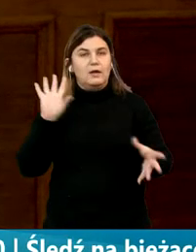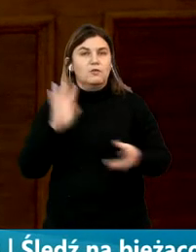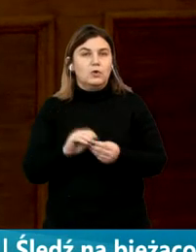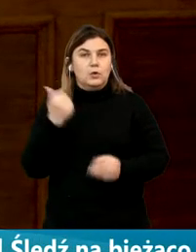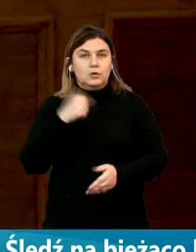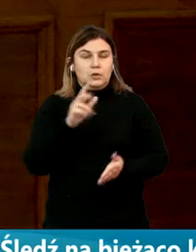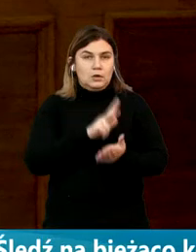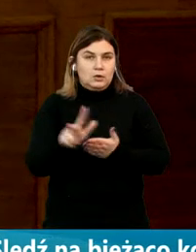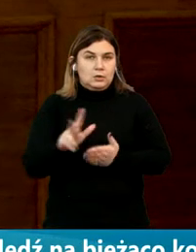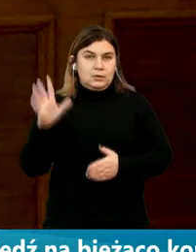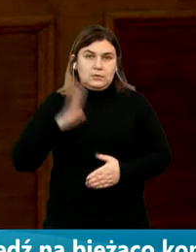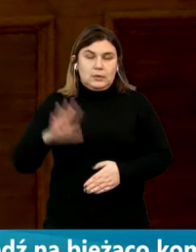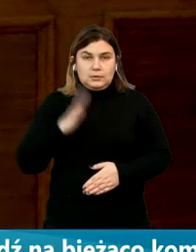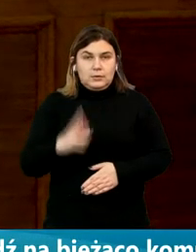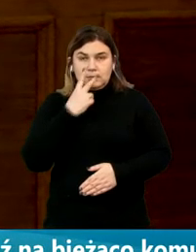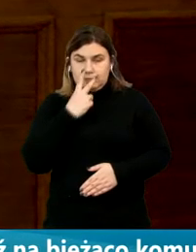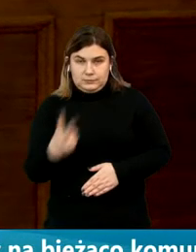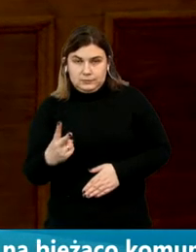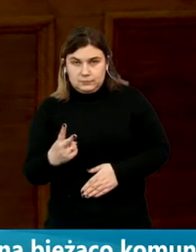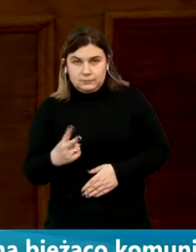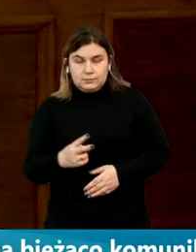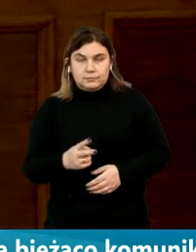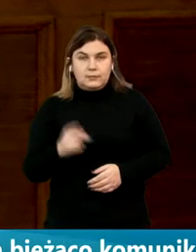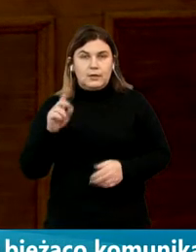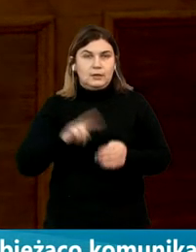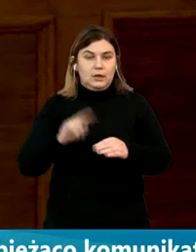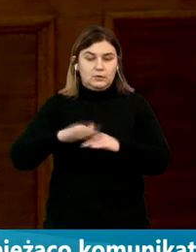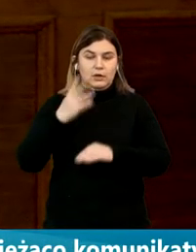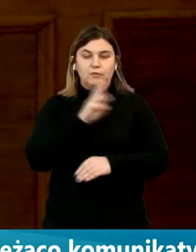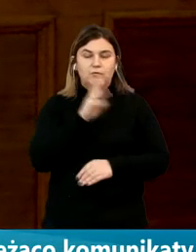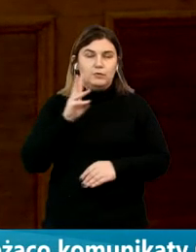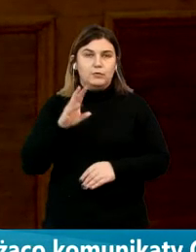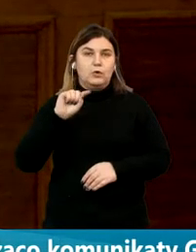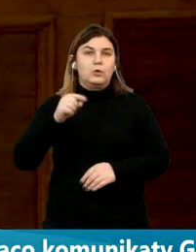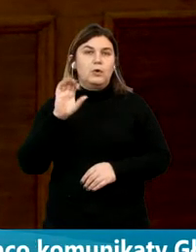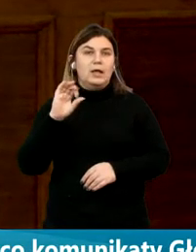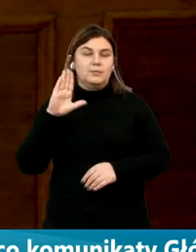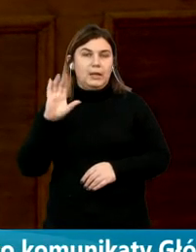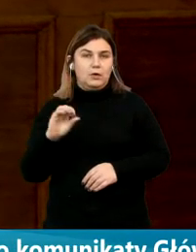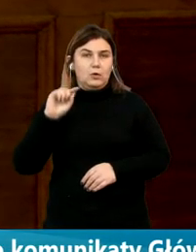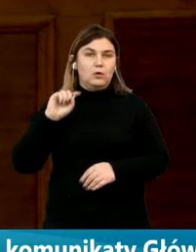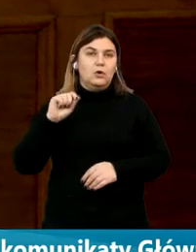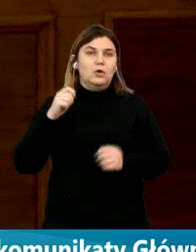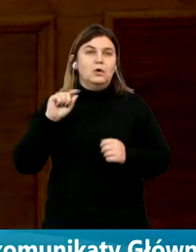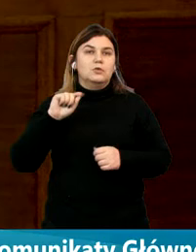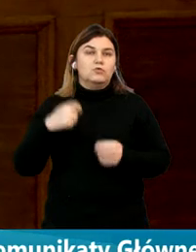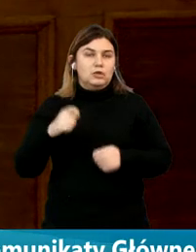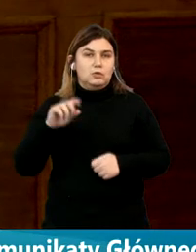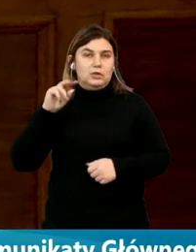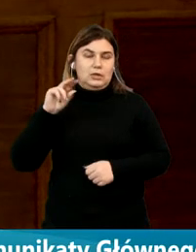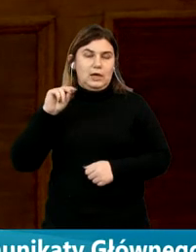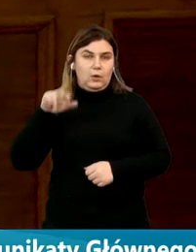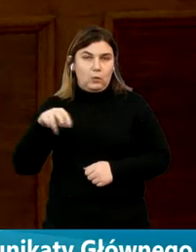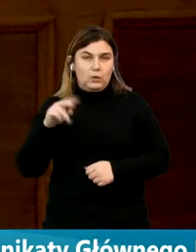113, warto się zapoznać z nimi na stronie www.sbo.szczecin.eu. No i oczywiście warto też